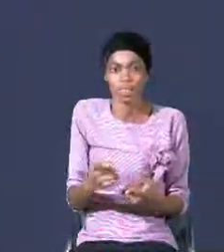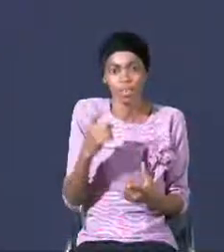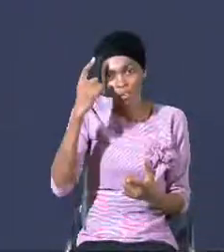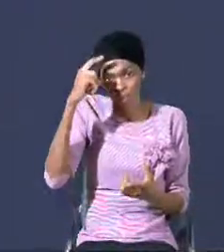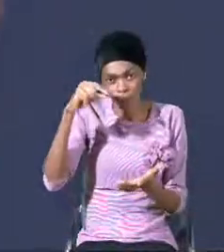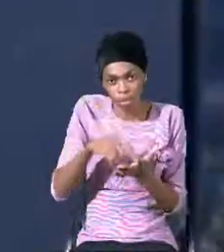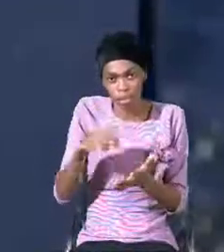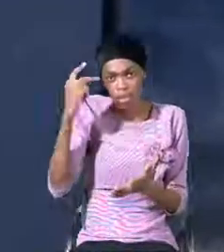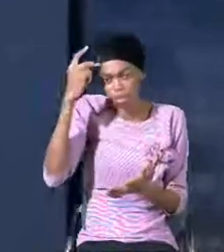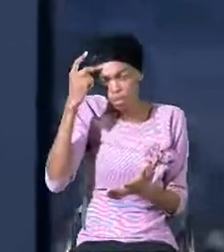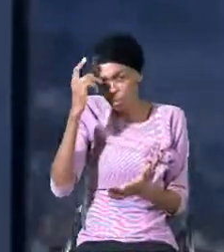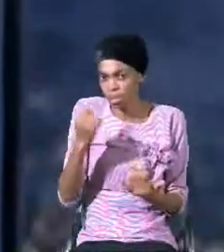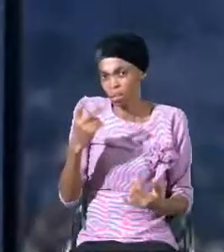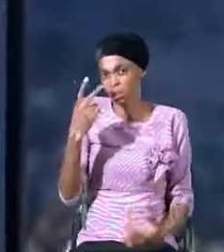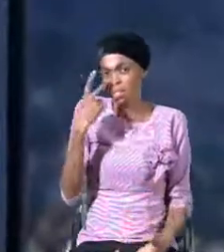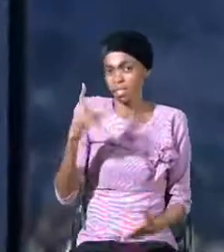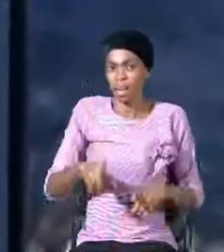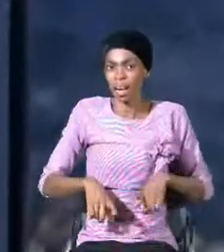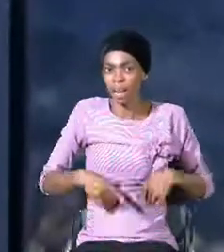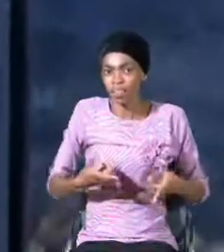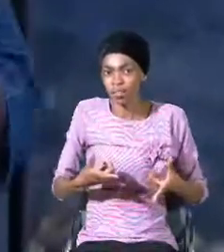pour un objectif. Vous voyez la vie.